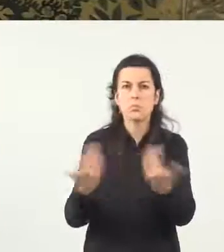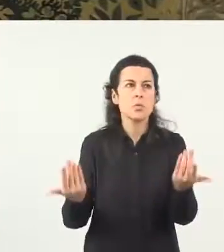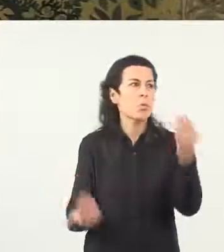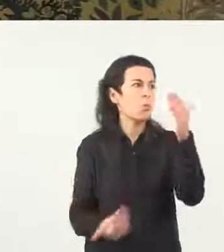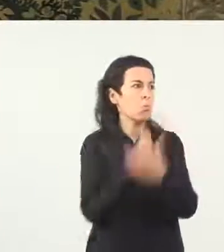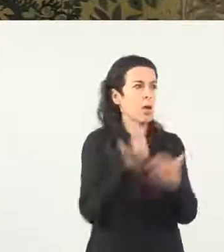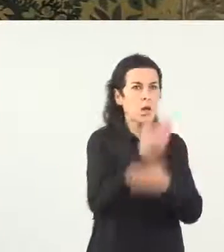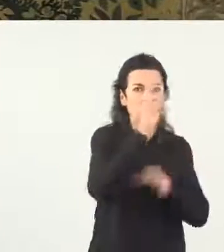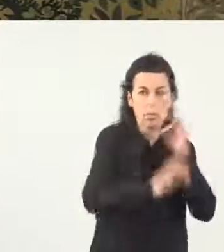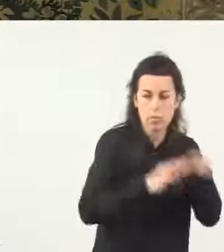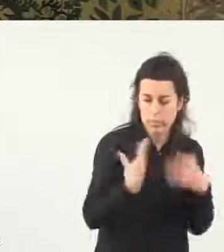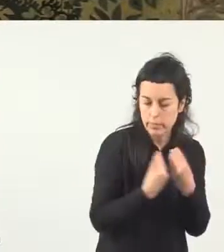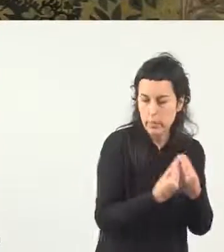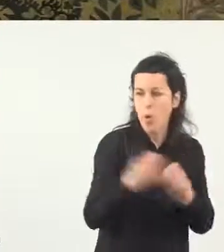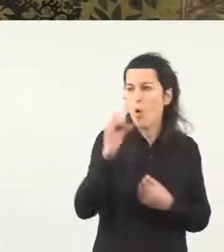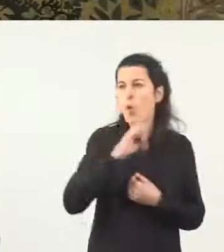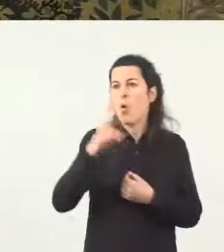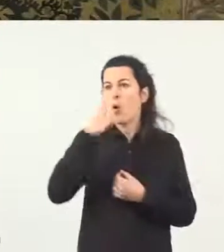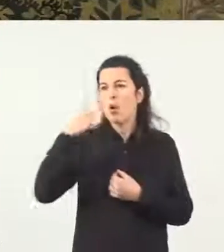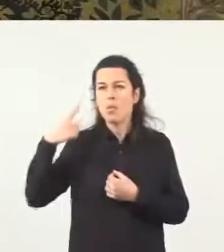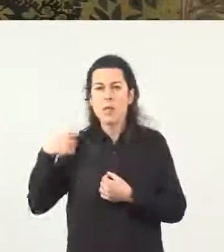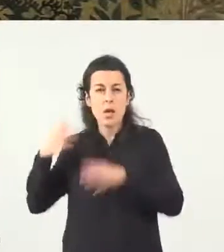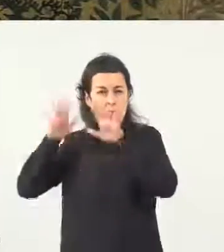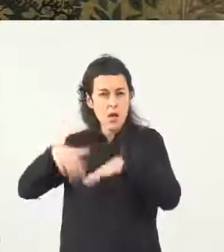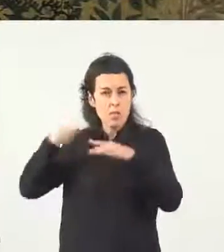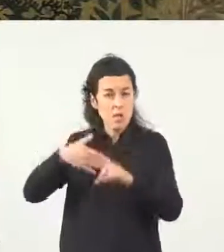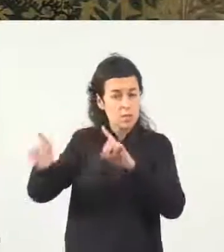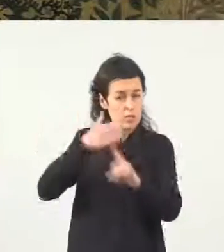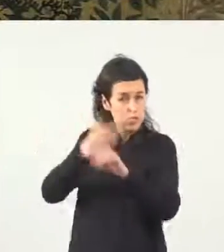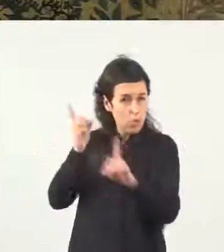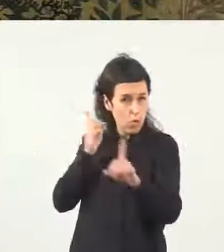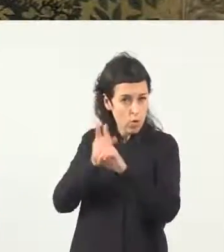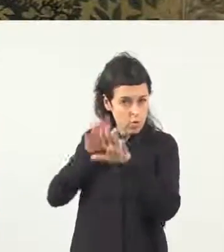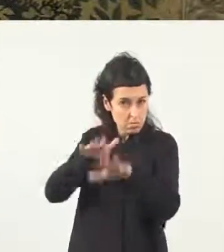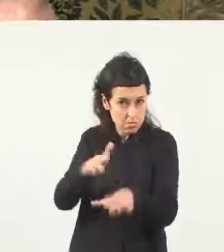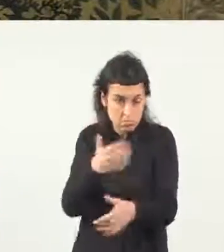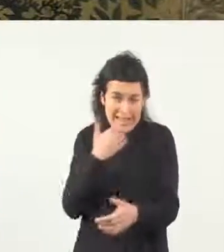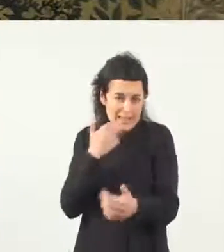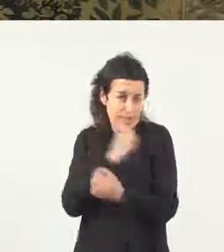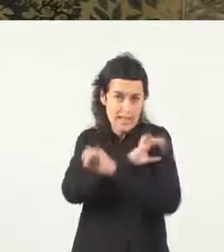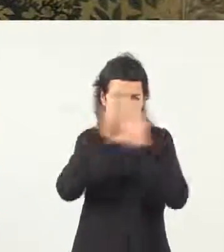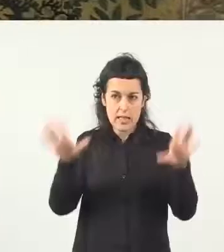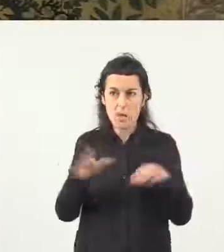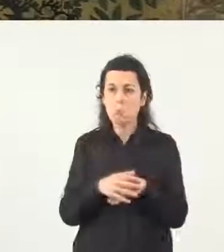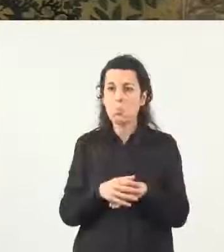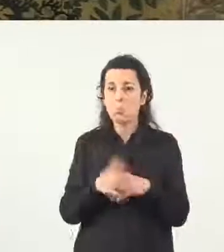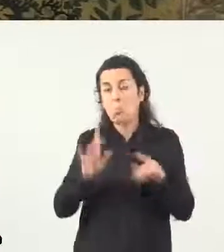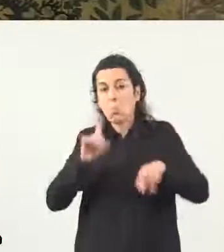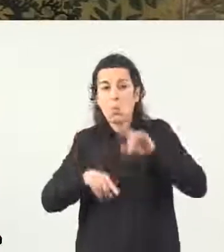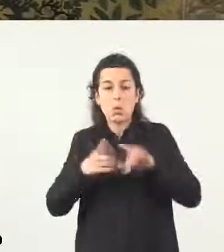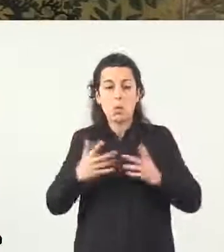Jardunaldi bat antolatzeko, igazko indarkeriaren manifa hemen egin zana da adibide bat, ose, momentu batzutan kapaz gara, danak biltzen